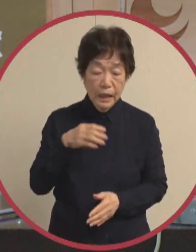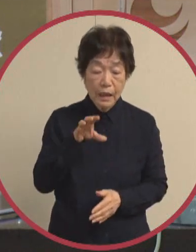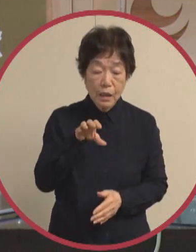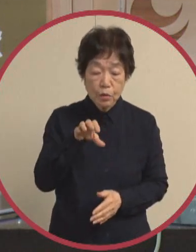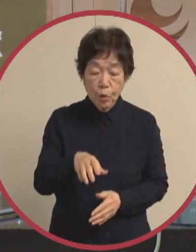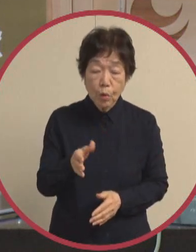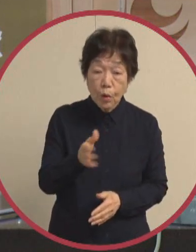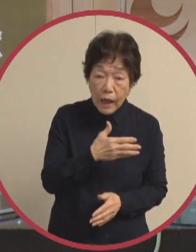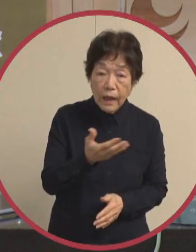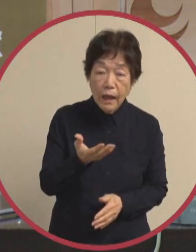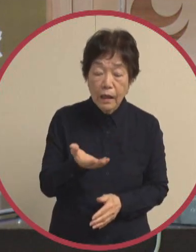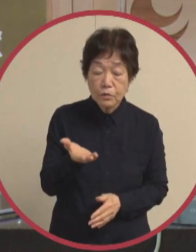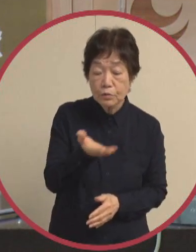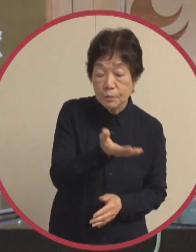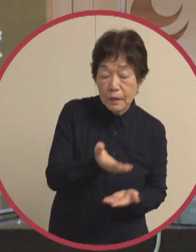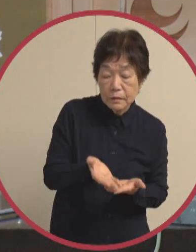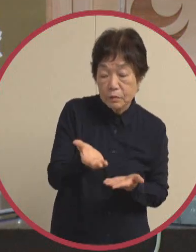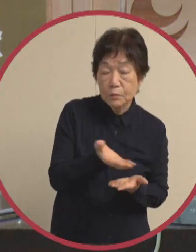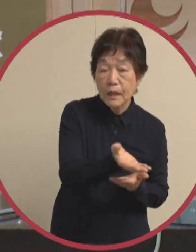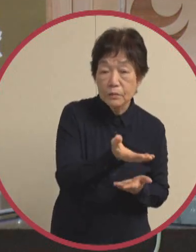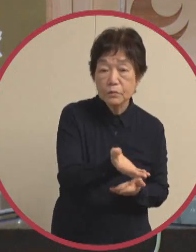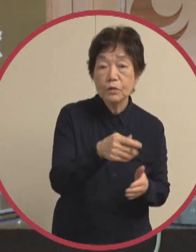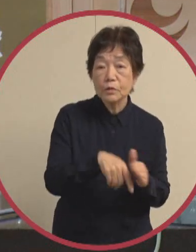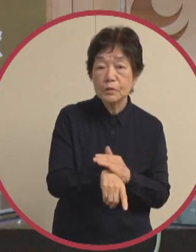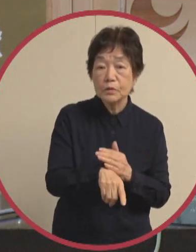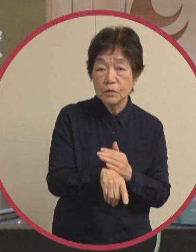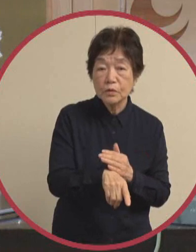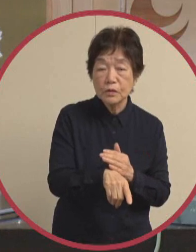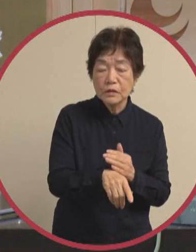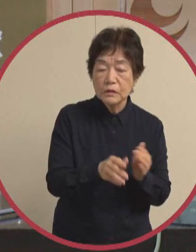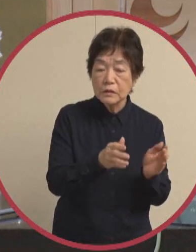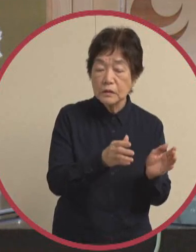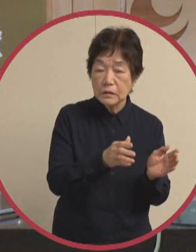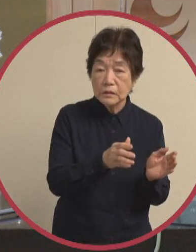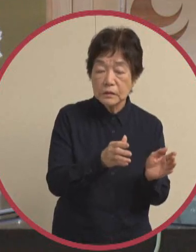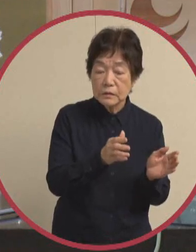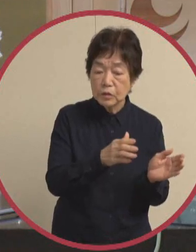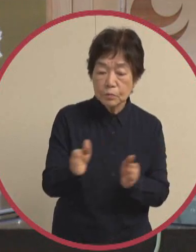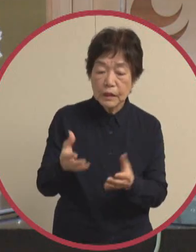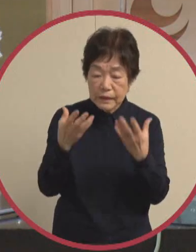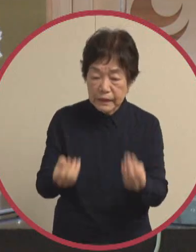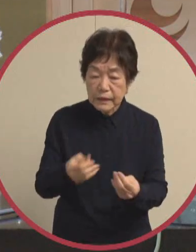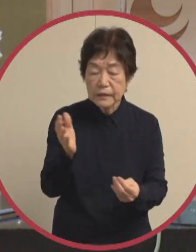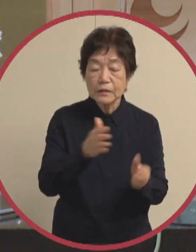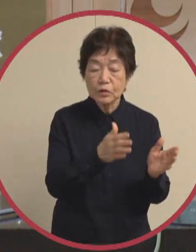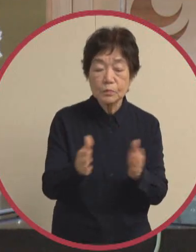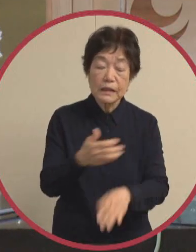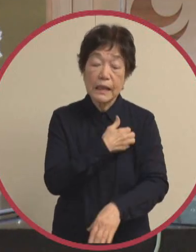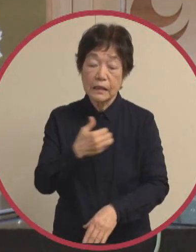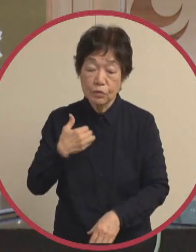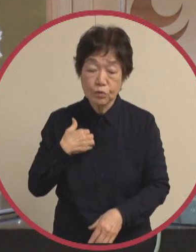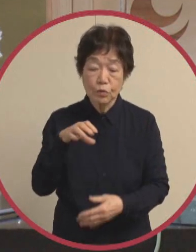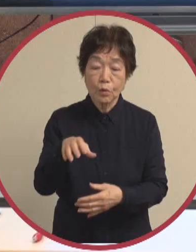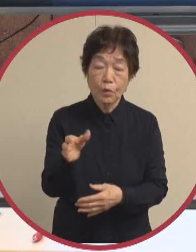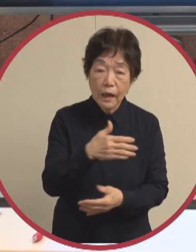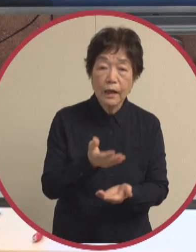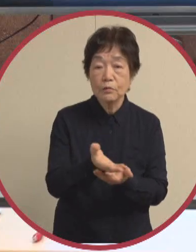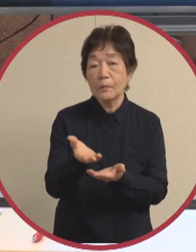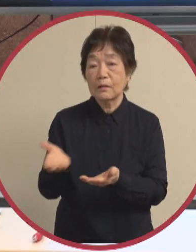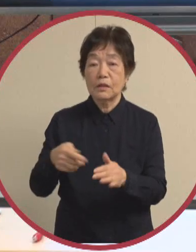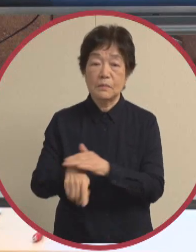まあ、配分したというできたというかできるというところから配分しているという、そういうことです。